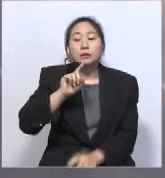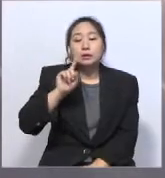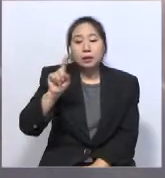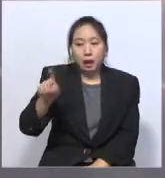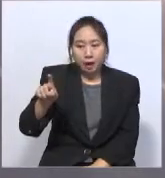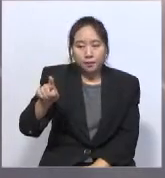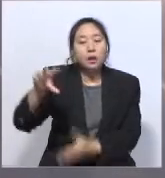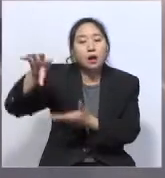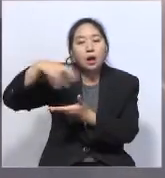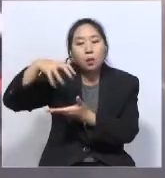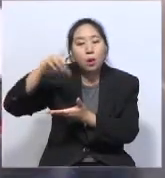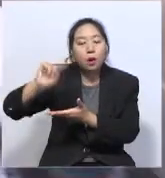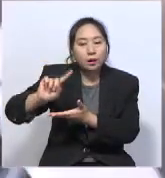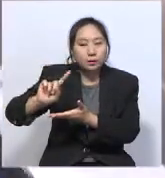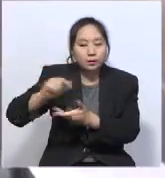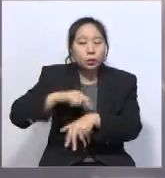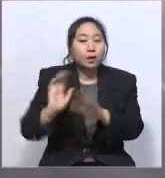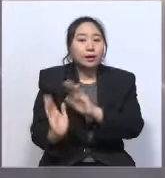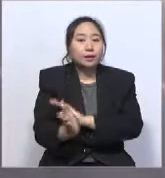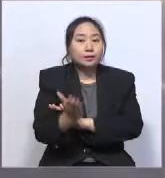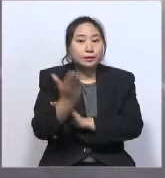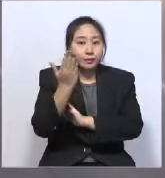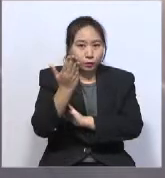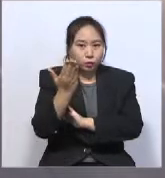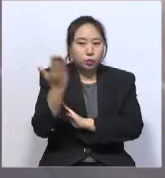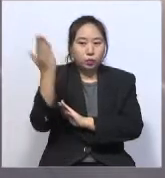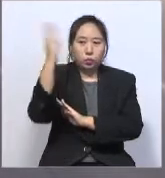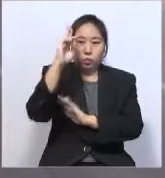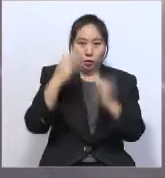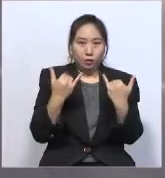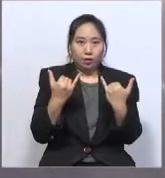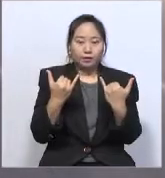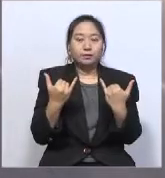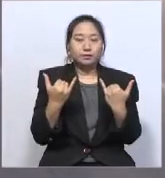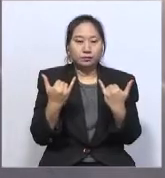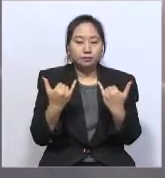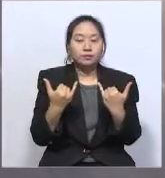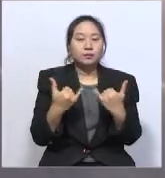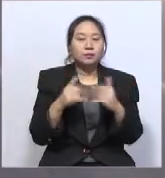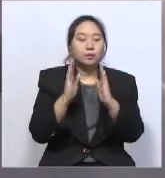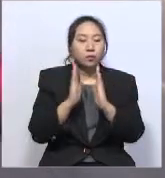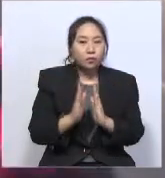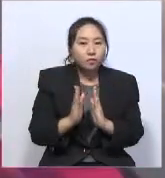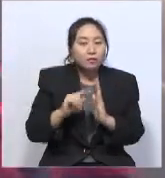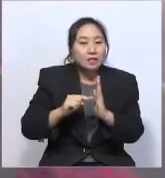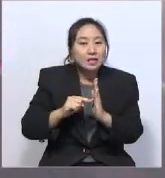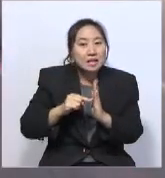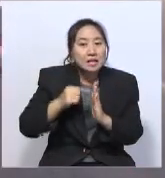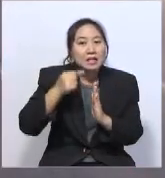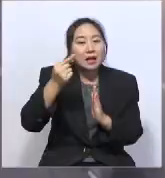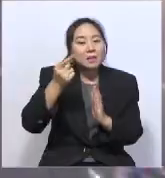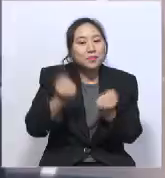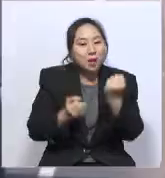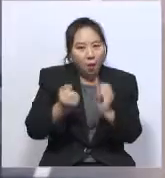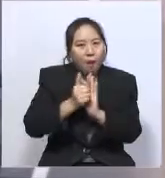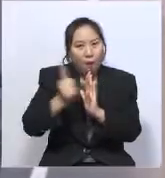ได้ข้อมูลว่าตั้งแต่ช่วงเช้ามาจนถึงณปัจจุบันนะครับประชาชนจะเริ่มทยอยเดินทางออ